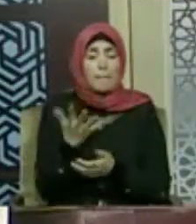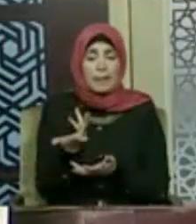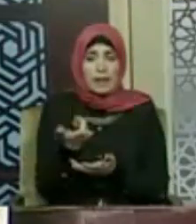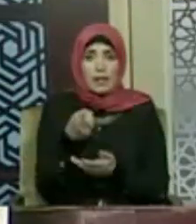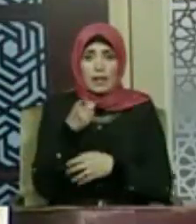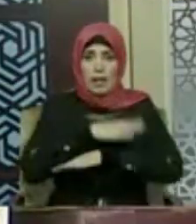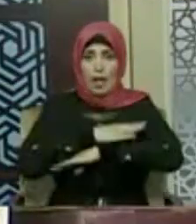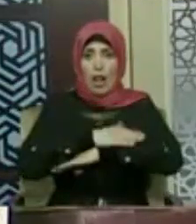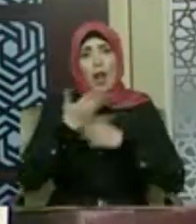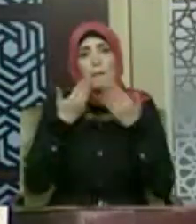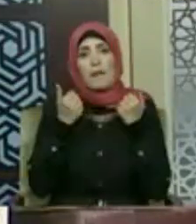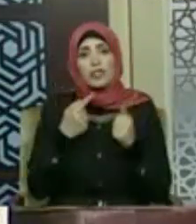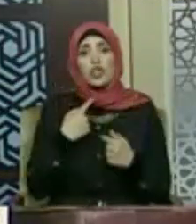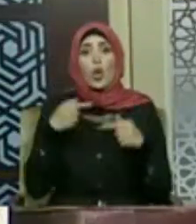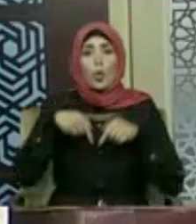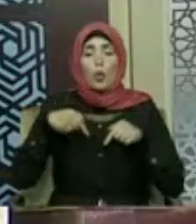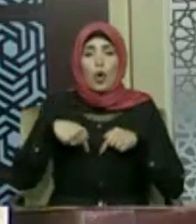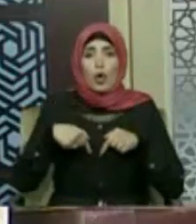نوجه رسالة